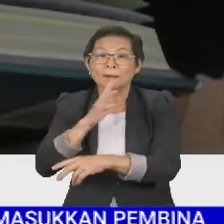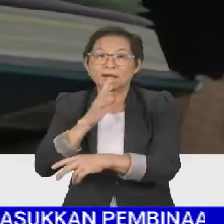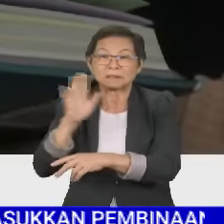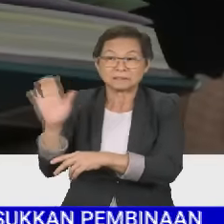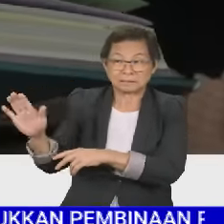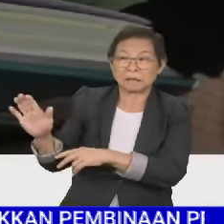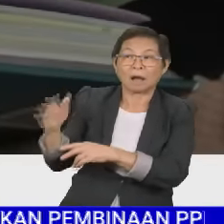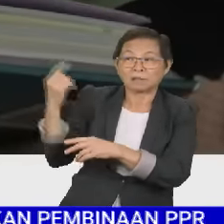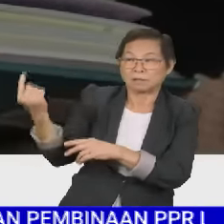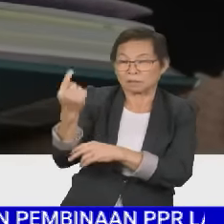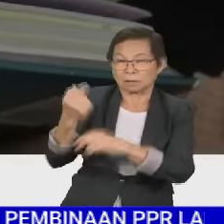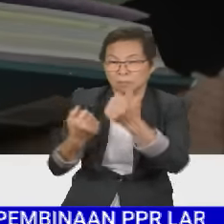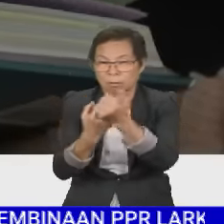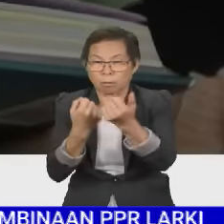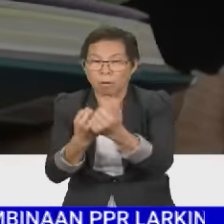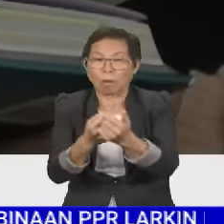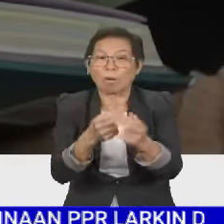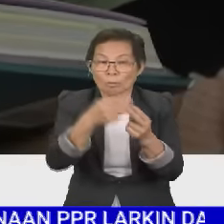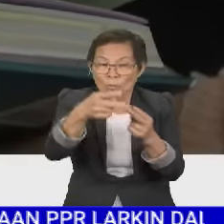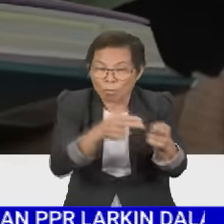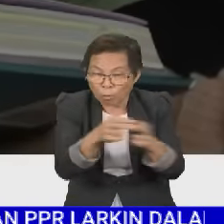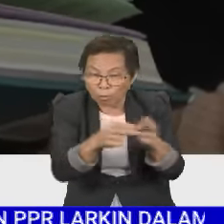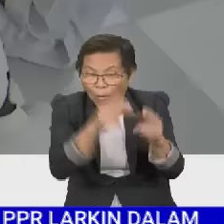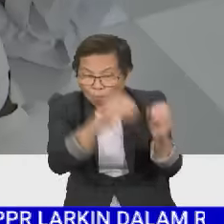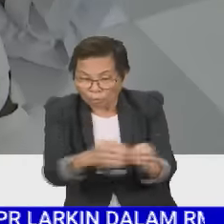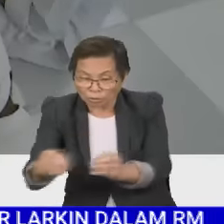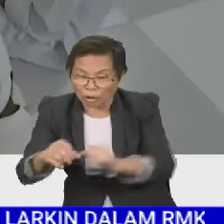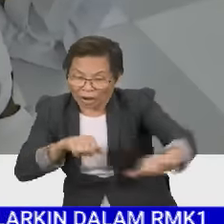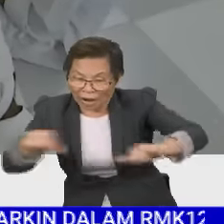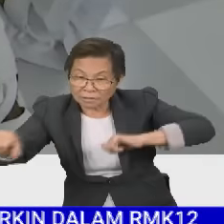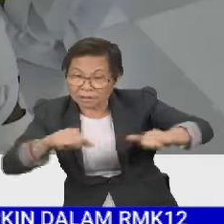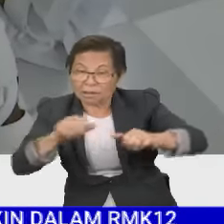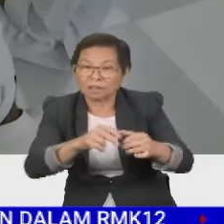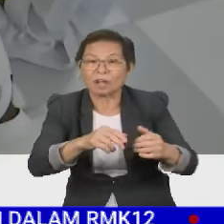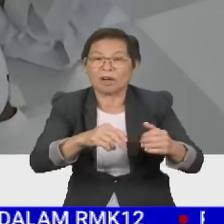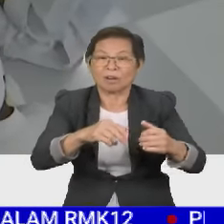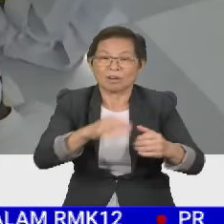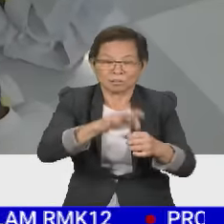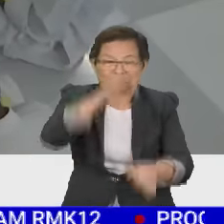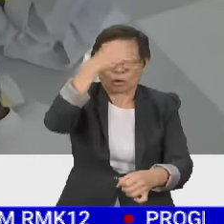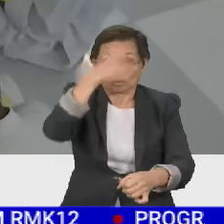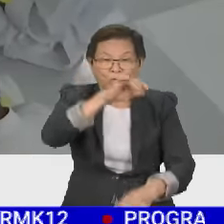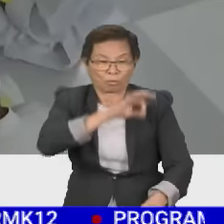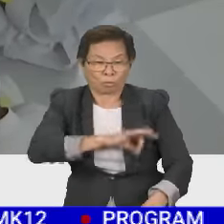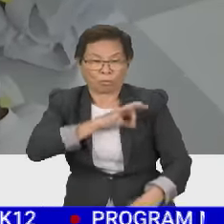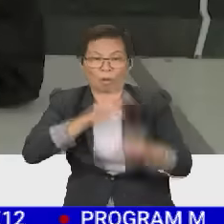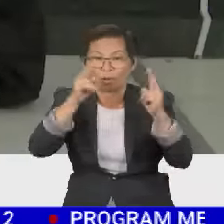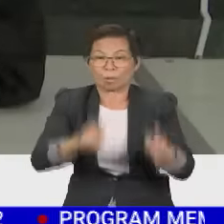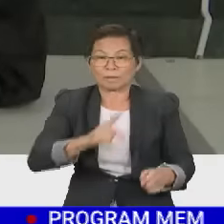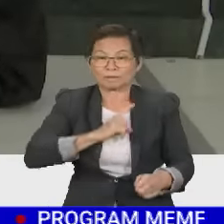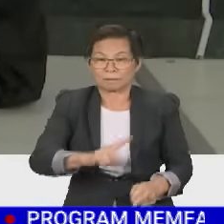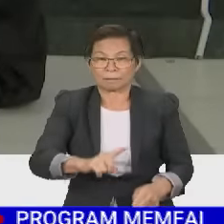pihak masjid senantiasa menyokong usaha penghancuran activity kerohanian untuk manfaat umat